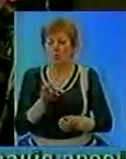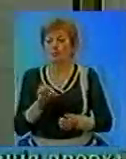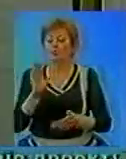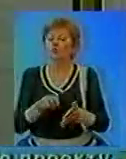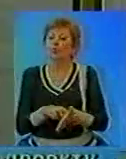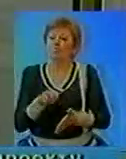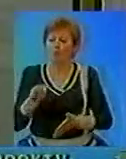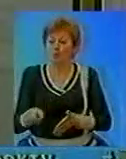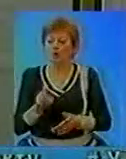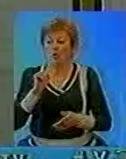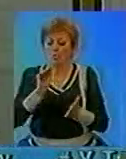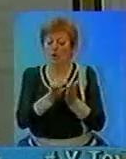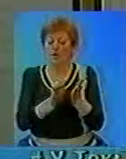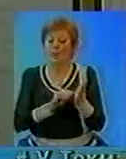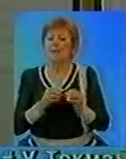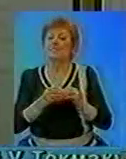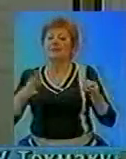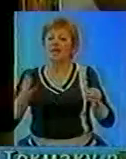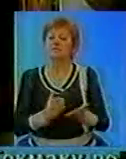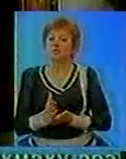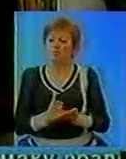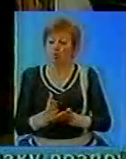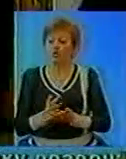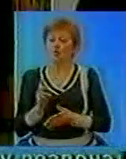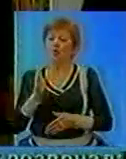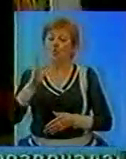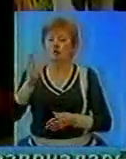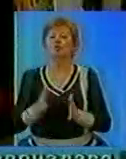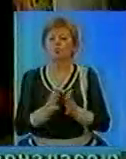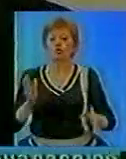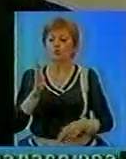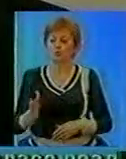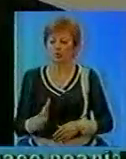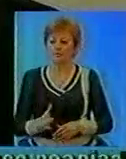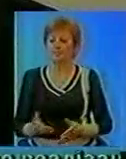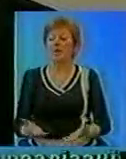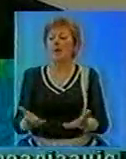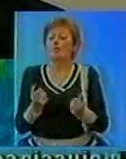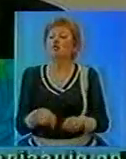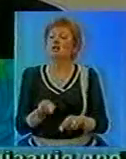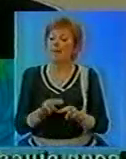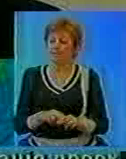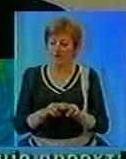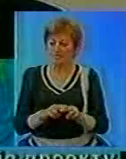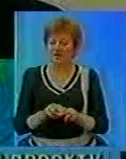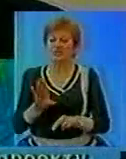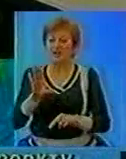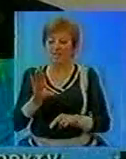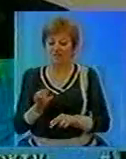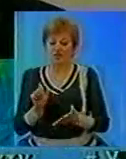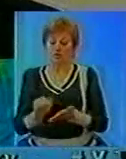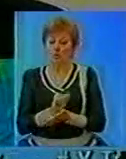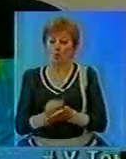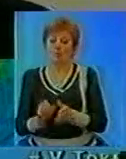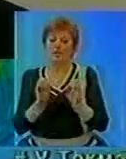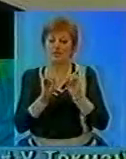поштою. Поки у цьому списку близько 15 послуг, але у перспективі значно більше. Получення паспорта. Ви приходите, здаєте